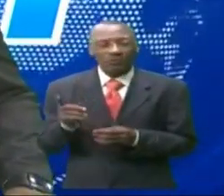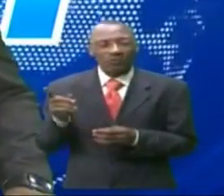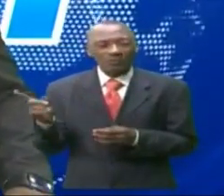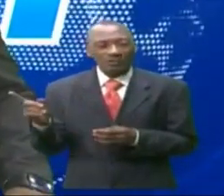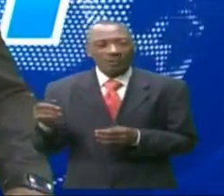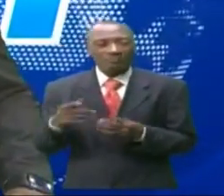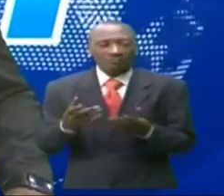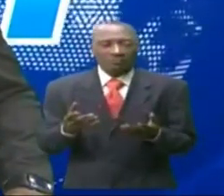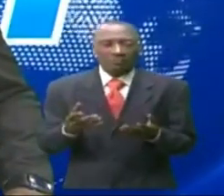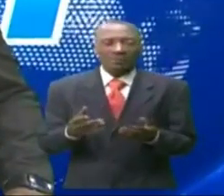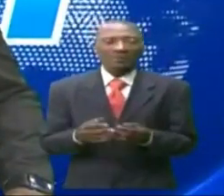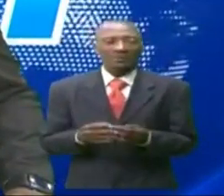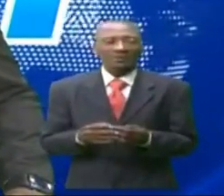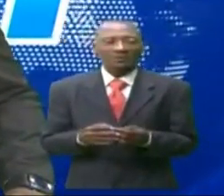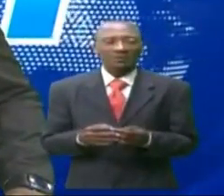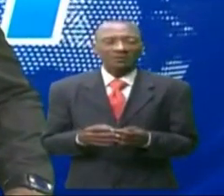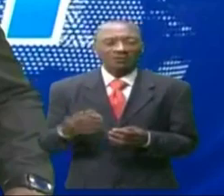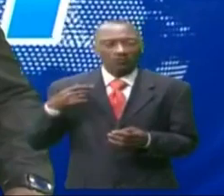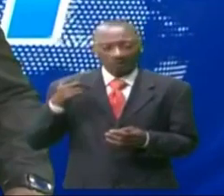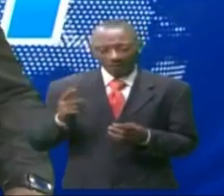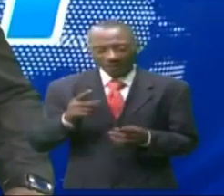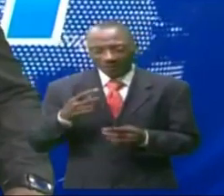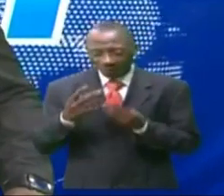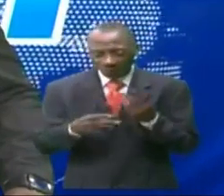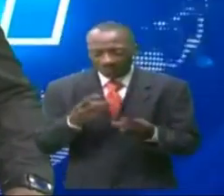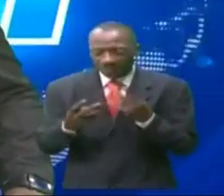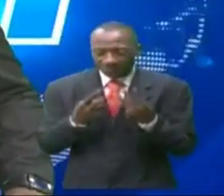a été donné en présence de la population à Lambikai.